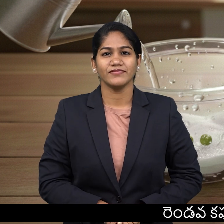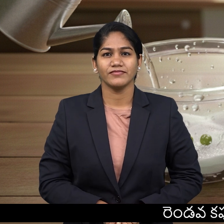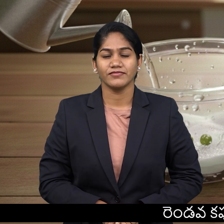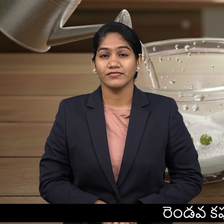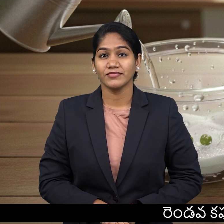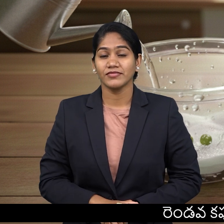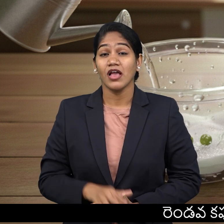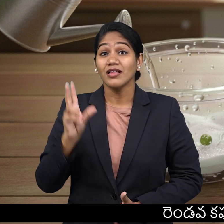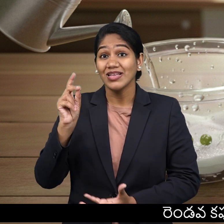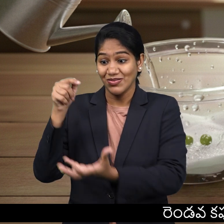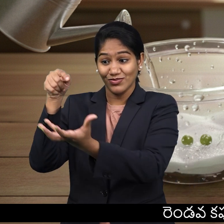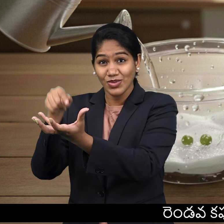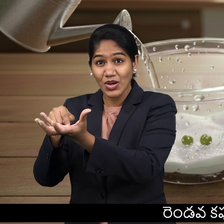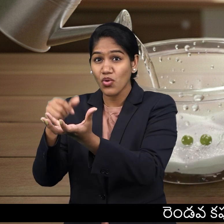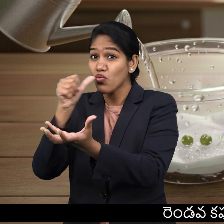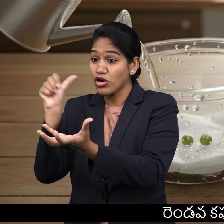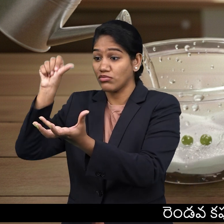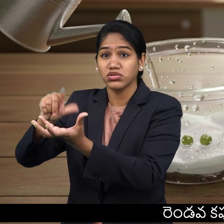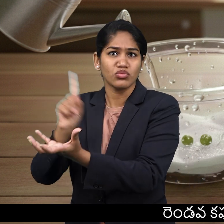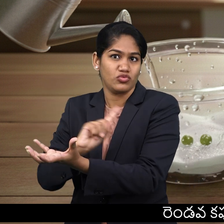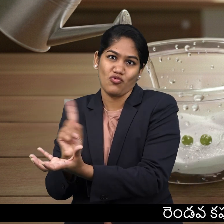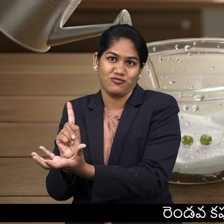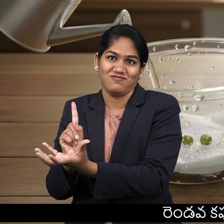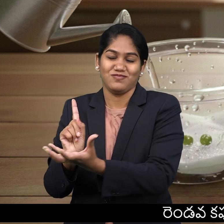రెండో కప్పుకు నీళ్లు పోయకండి.